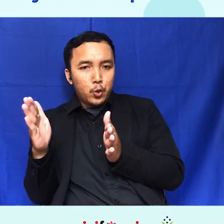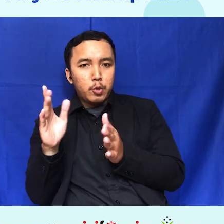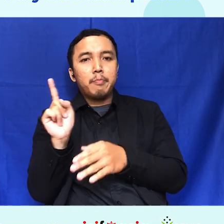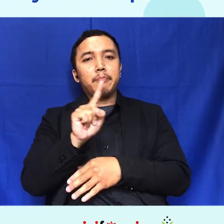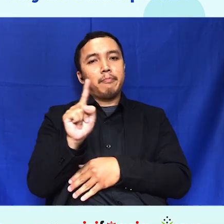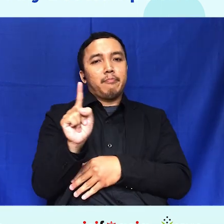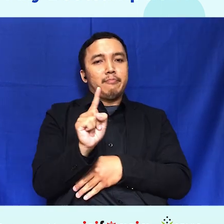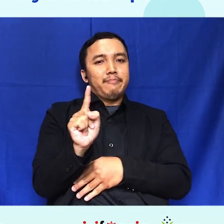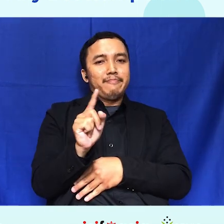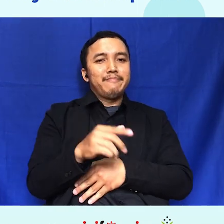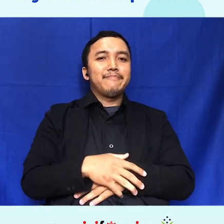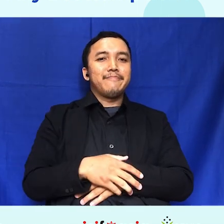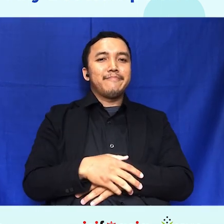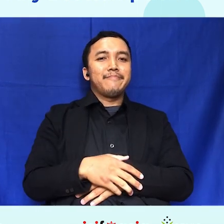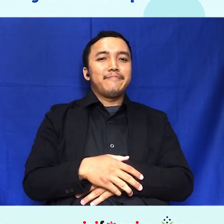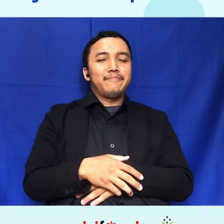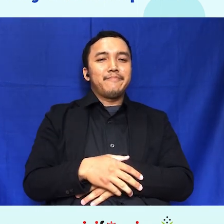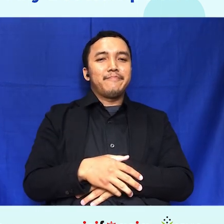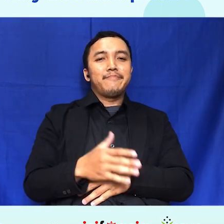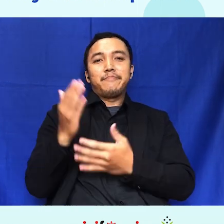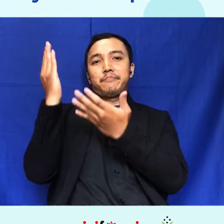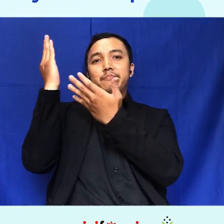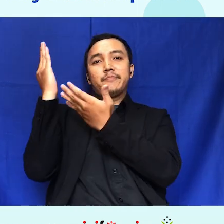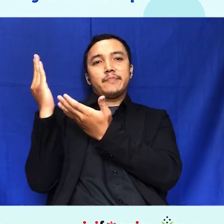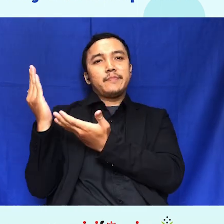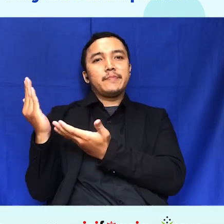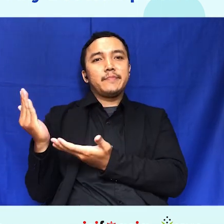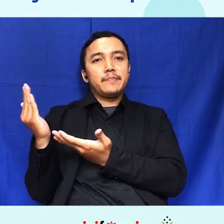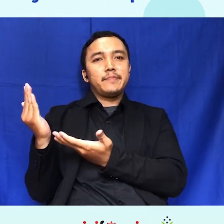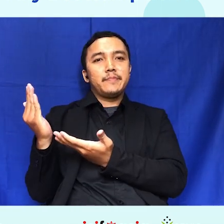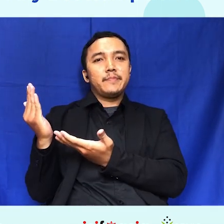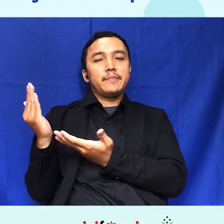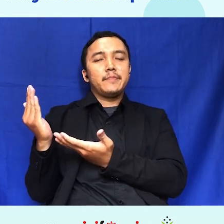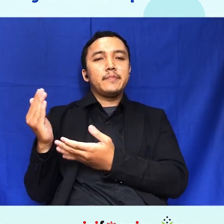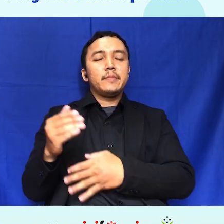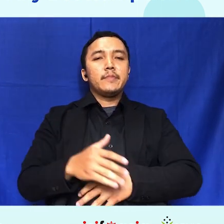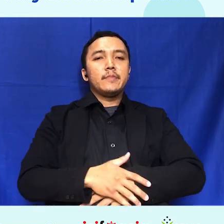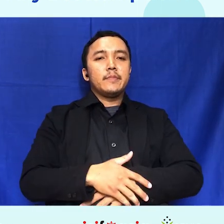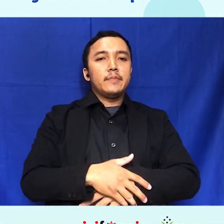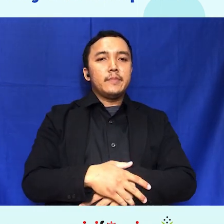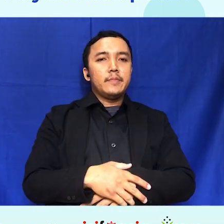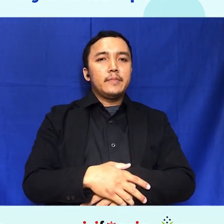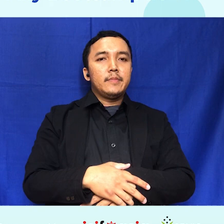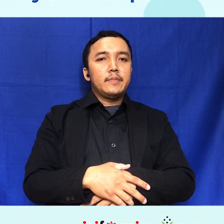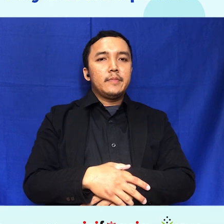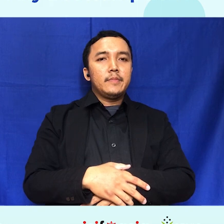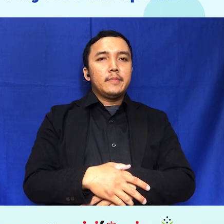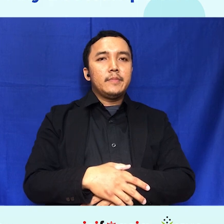button. Klik kabel lanjut button. Klik kabel lanjut button. Klik